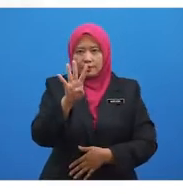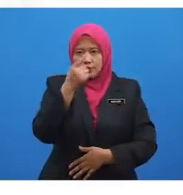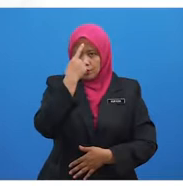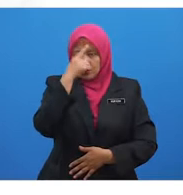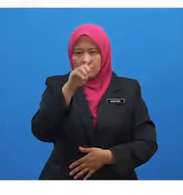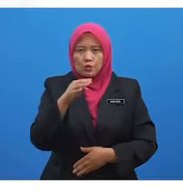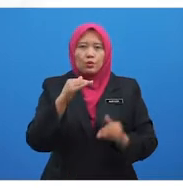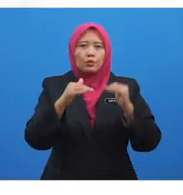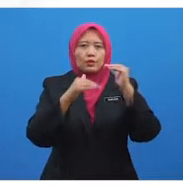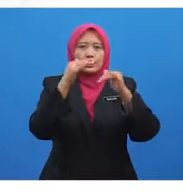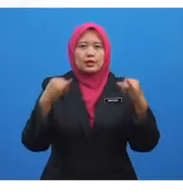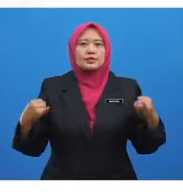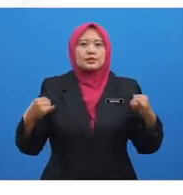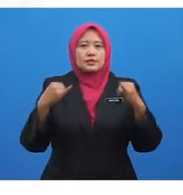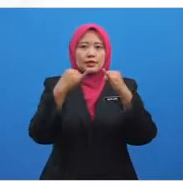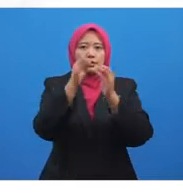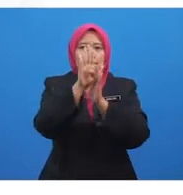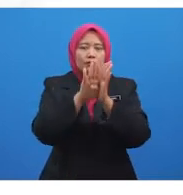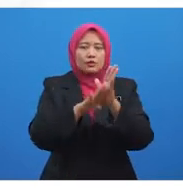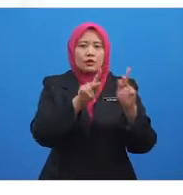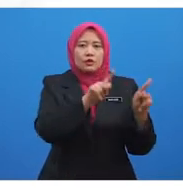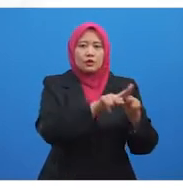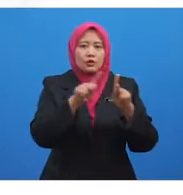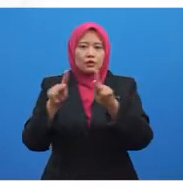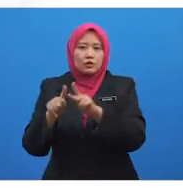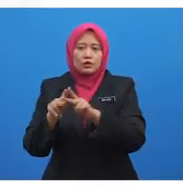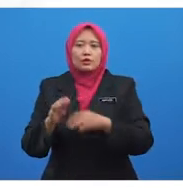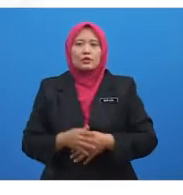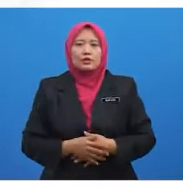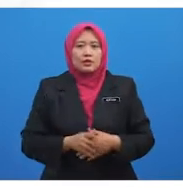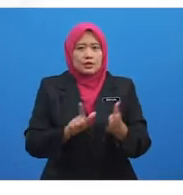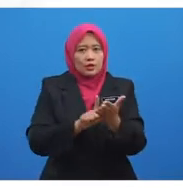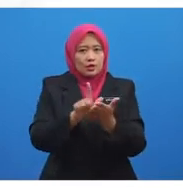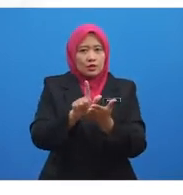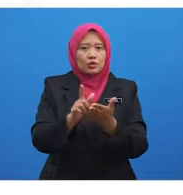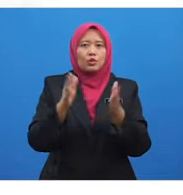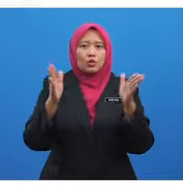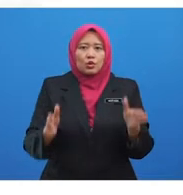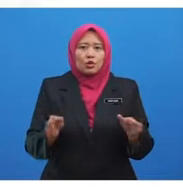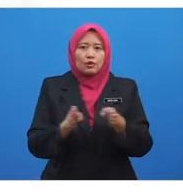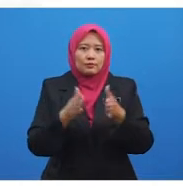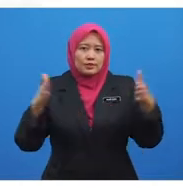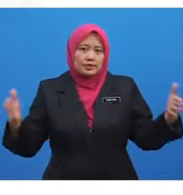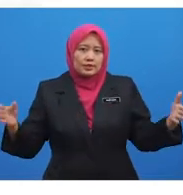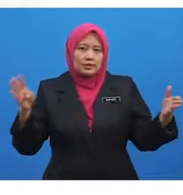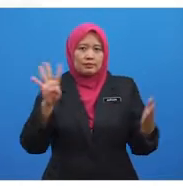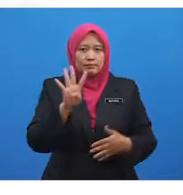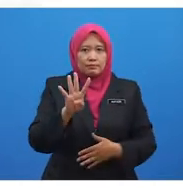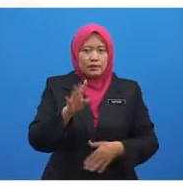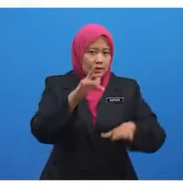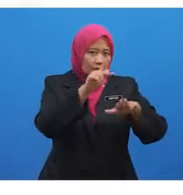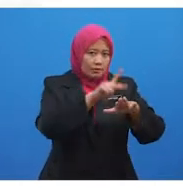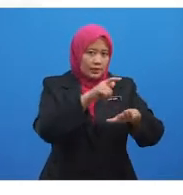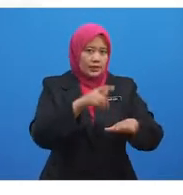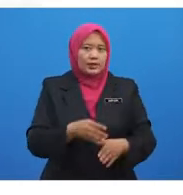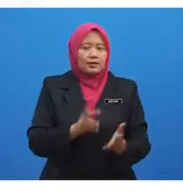untuk membina istana berkota. Lalu orang besar 4 memanggil pawang raja dan beliau